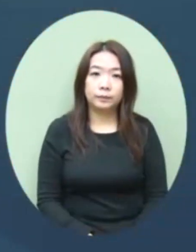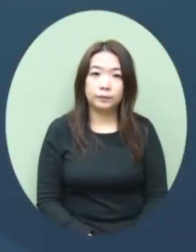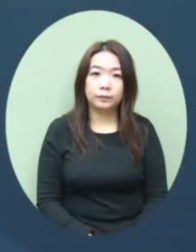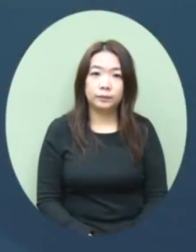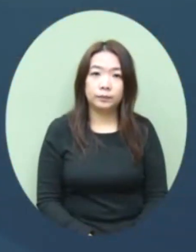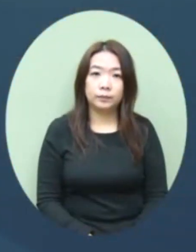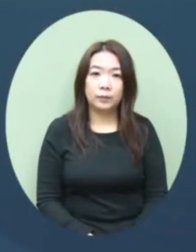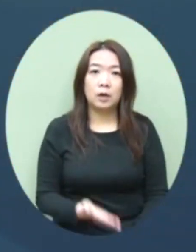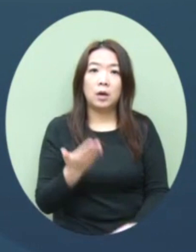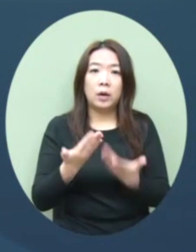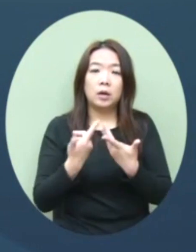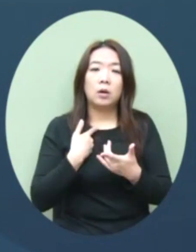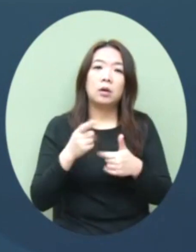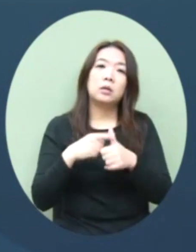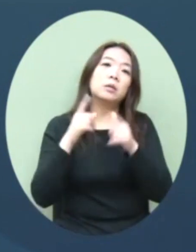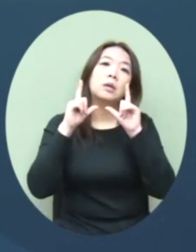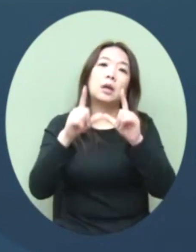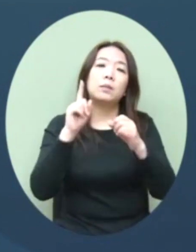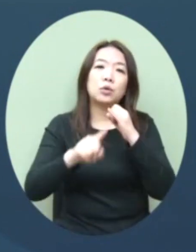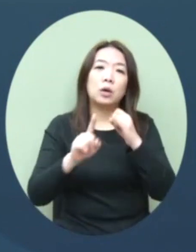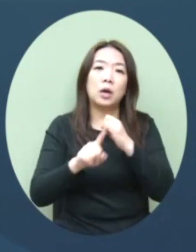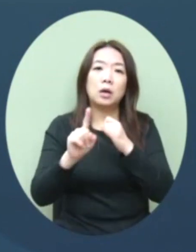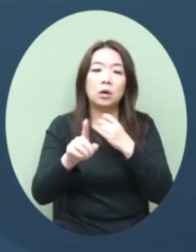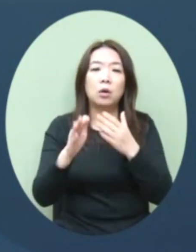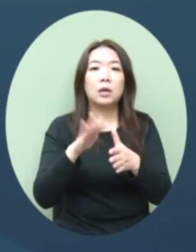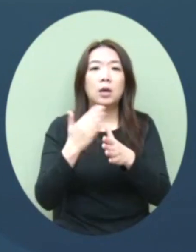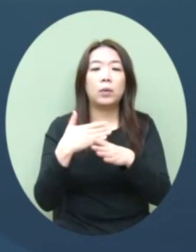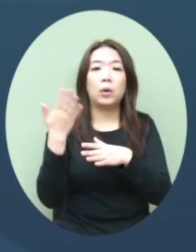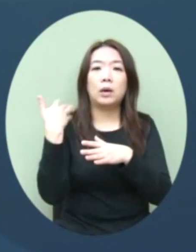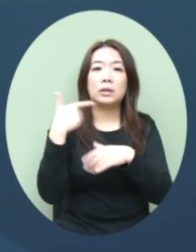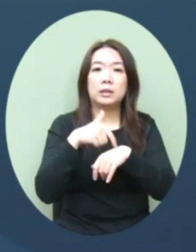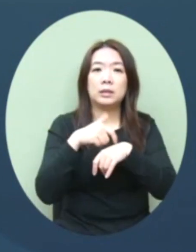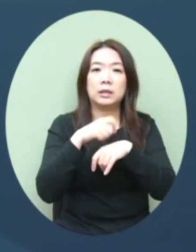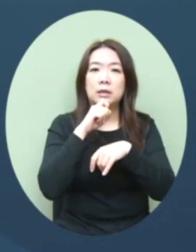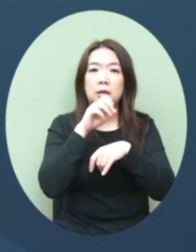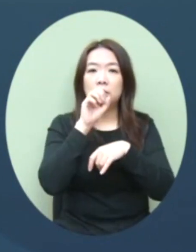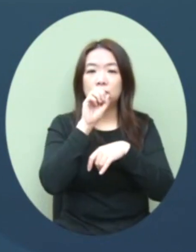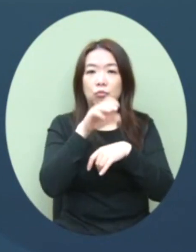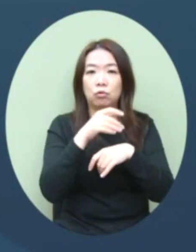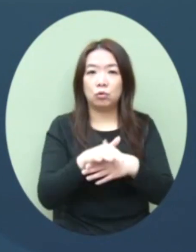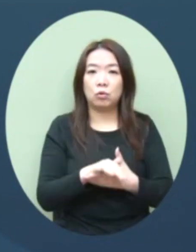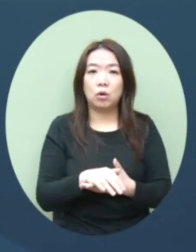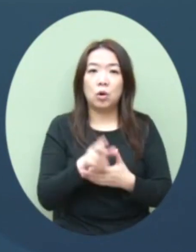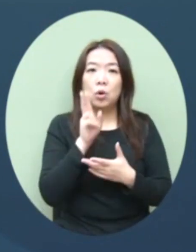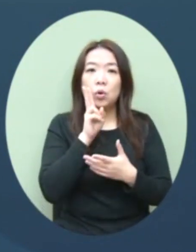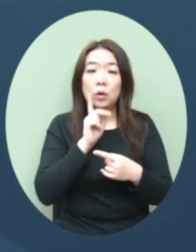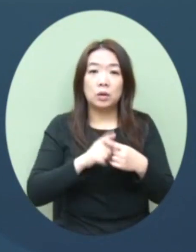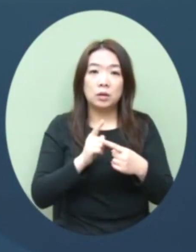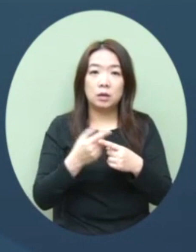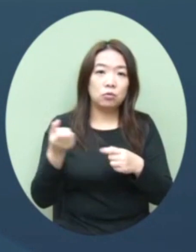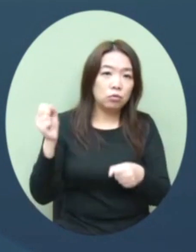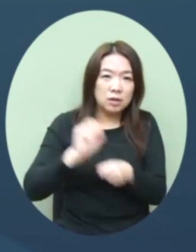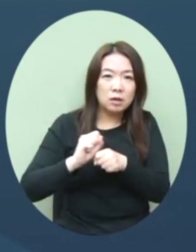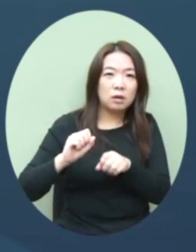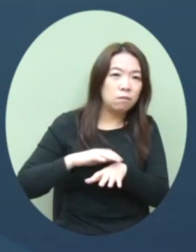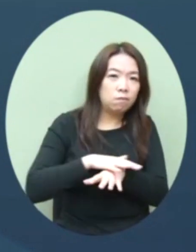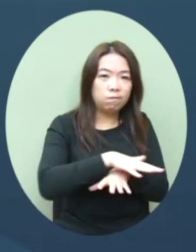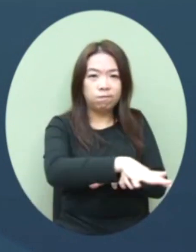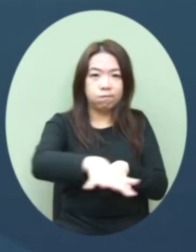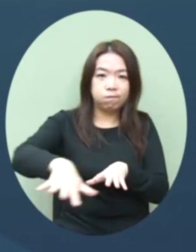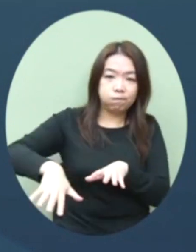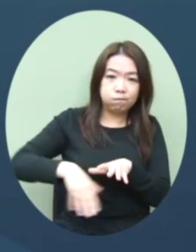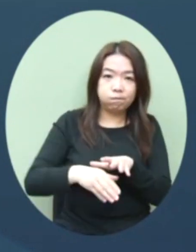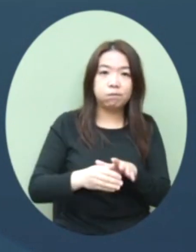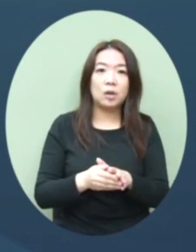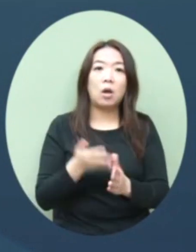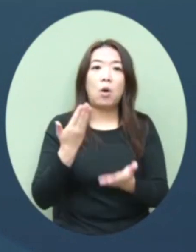容許我回答最後一句因為我剛才花點時間說對於一個更廣泛性的